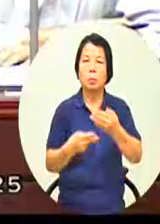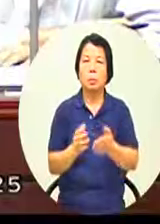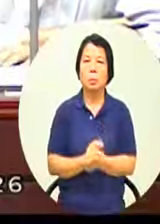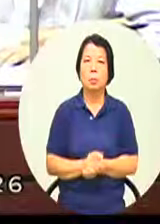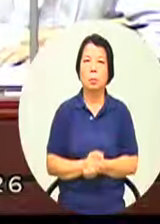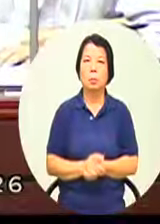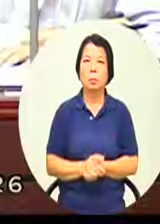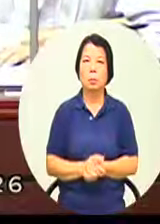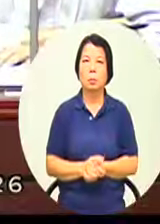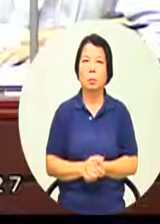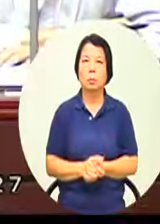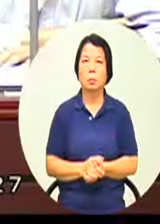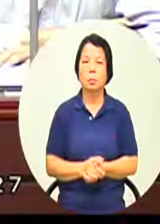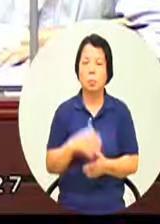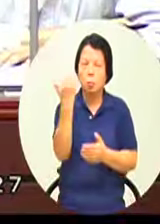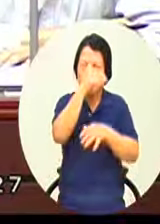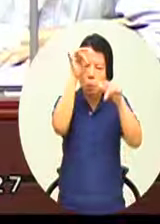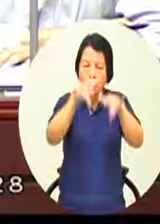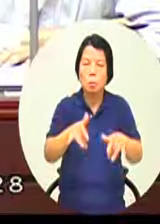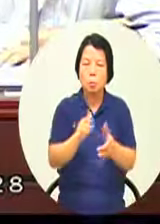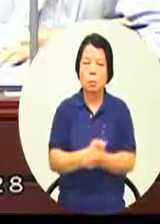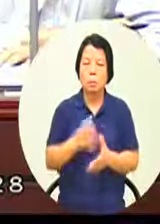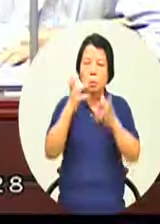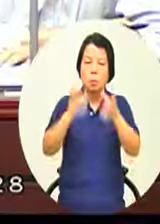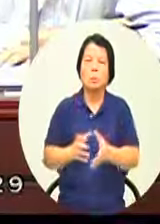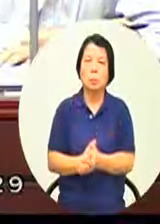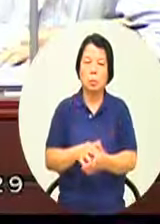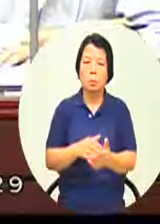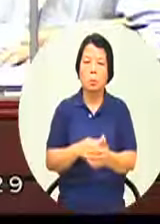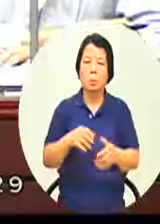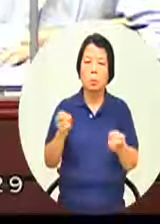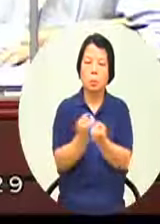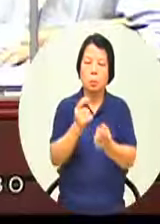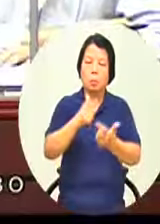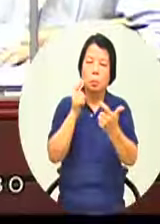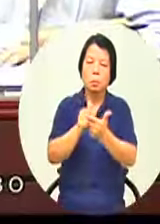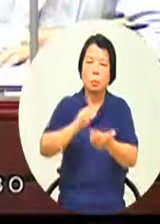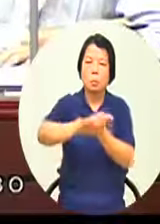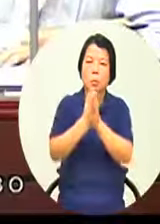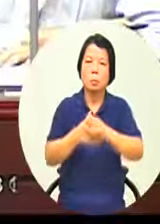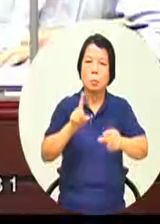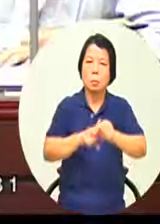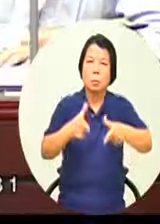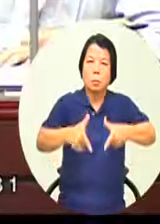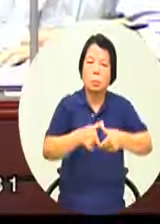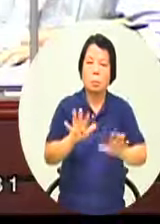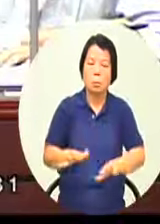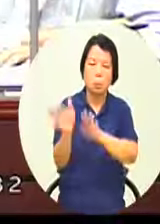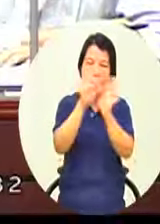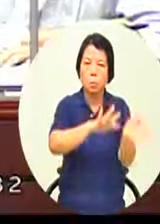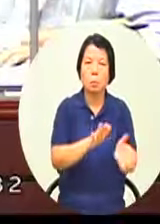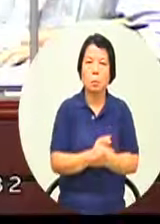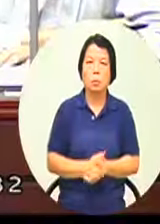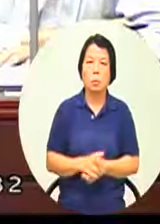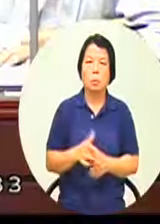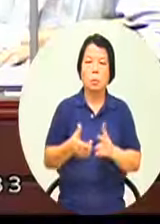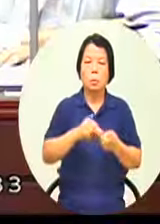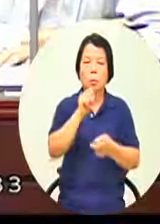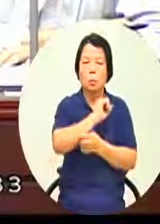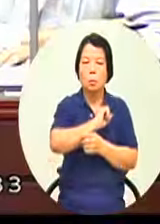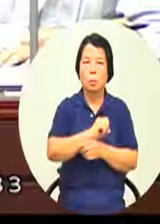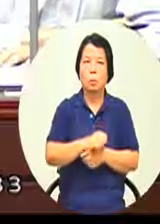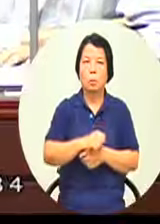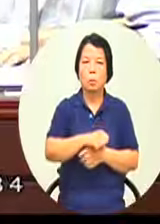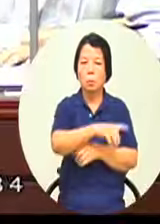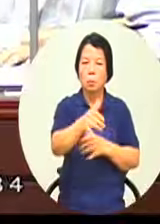那个好大雨，我们成立的应变中心，因为现场的整个状况，我们没办法跟所有的人说，包含